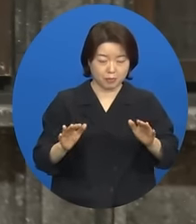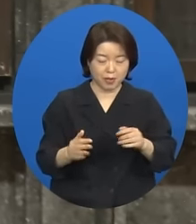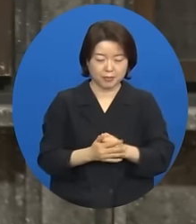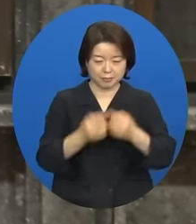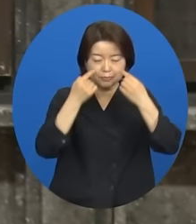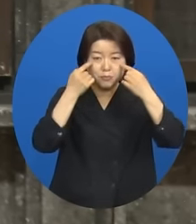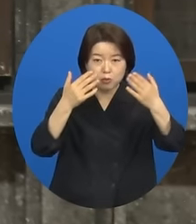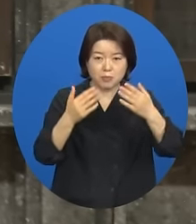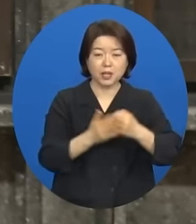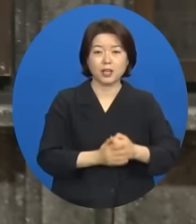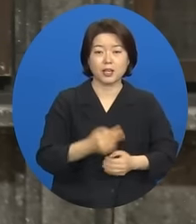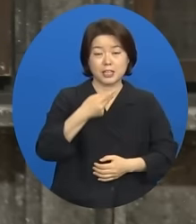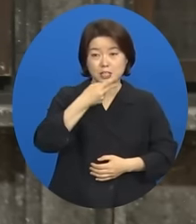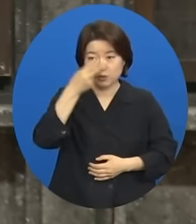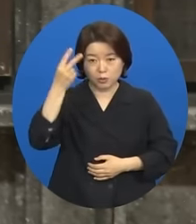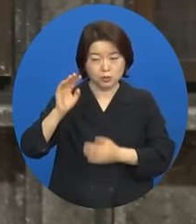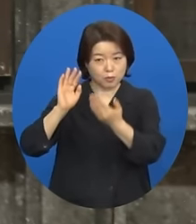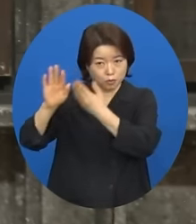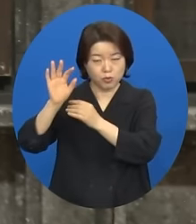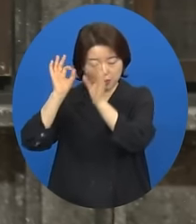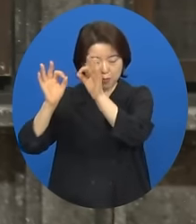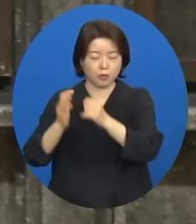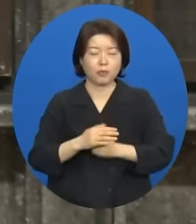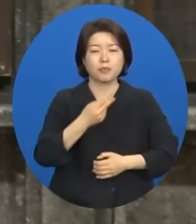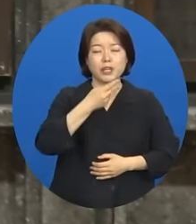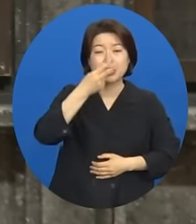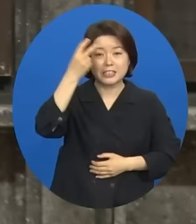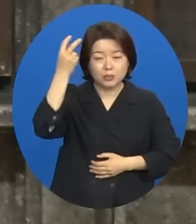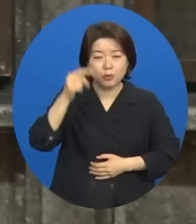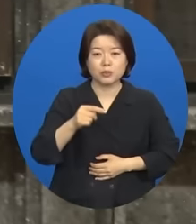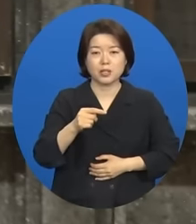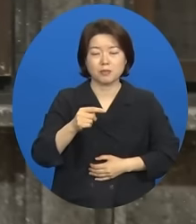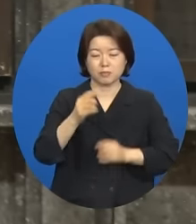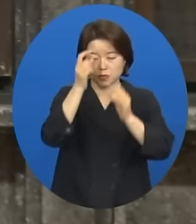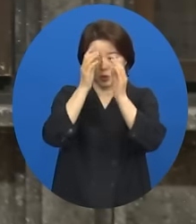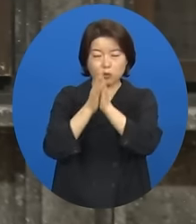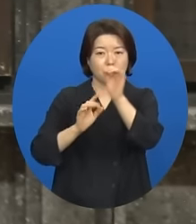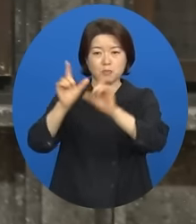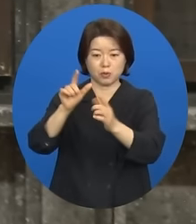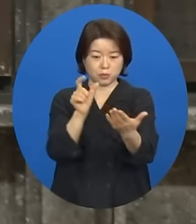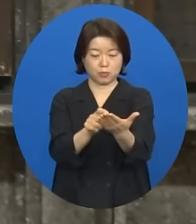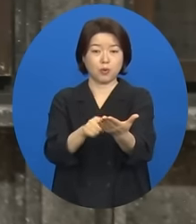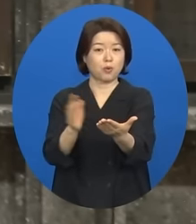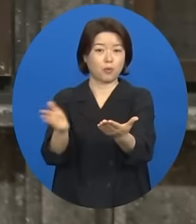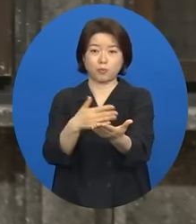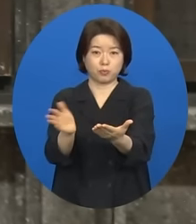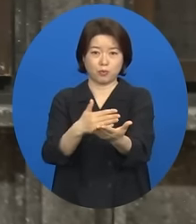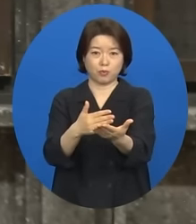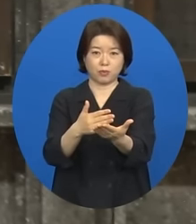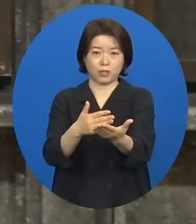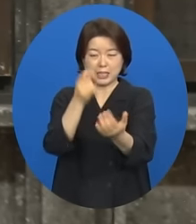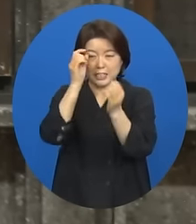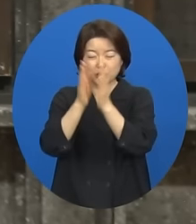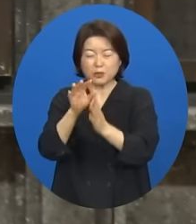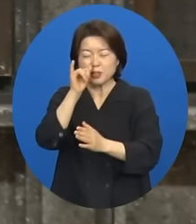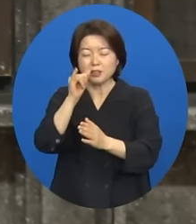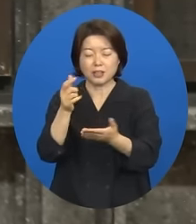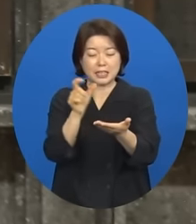분명하게 요셉을 나중에 보겠지만 요셉이 기도한 장면 나오지 않아요. 물론 기도를 했겠죠. 성경 기록은